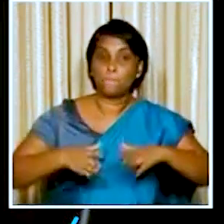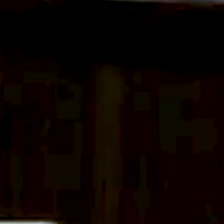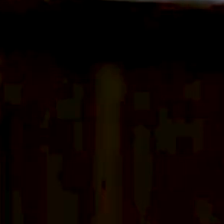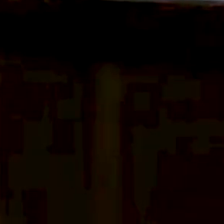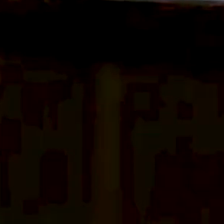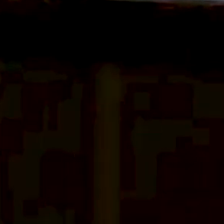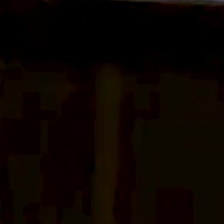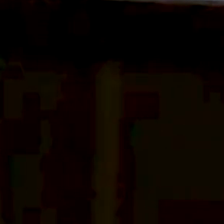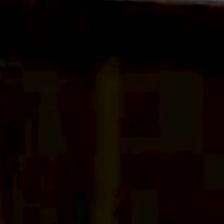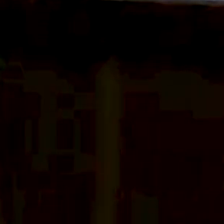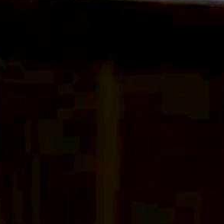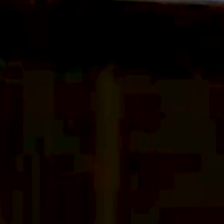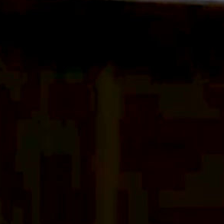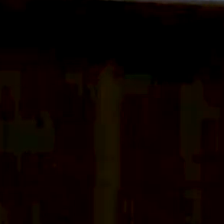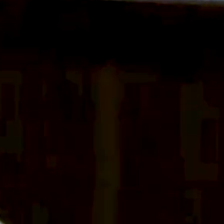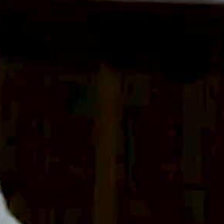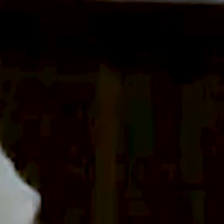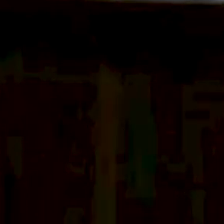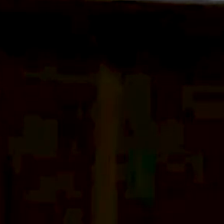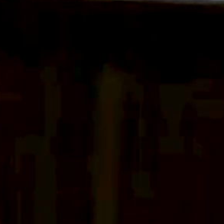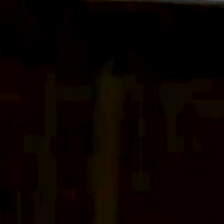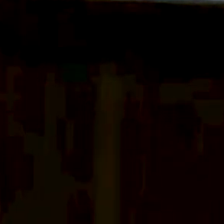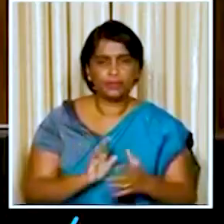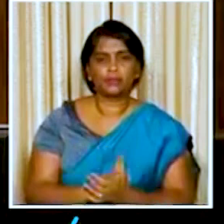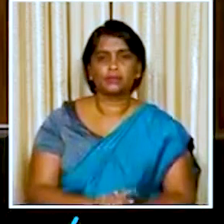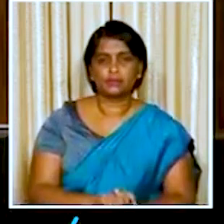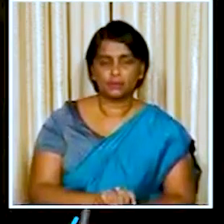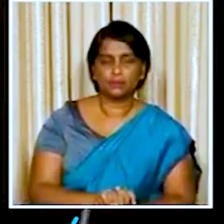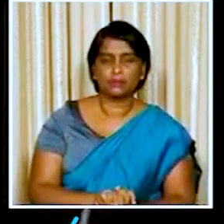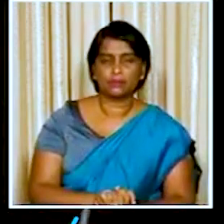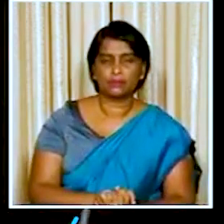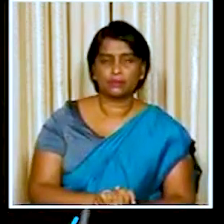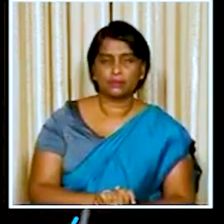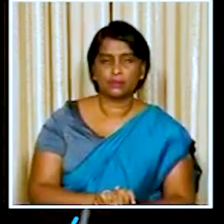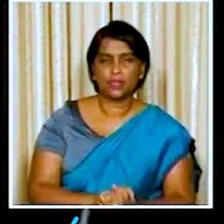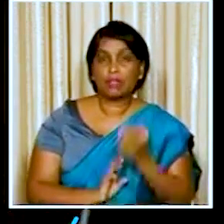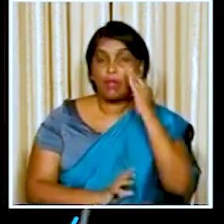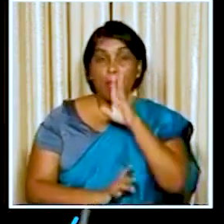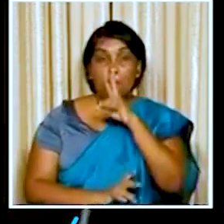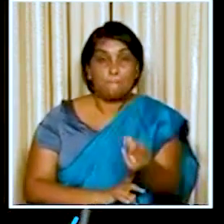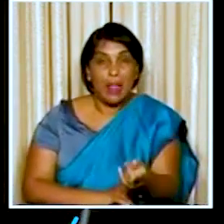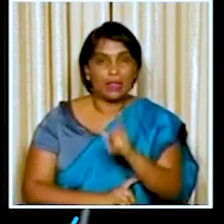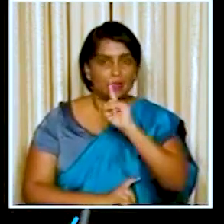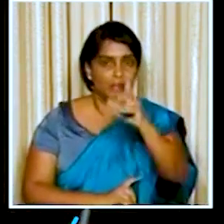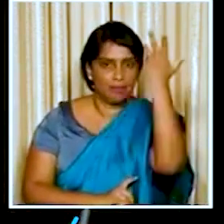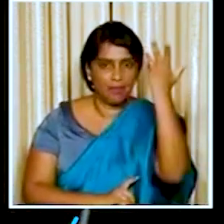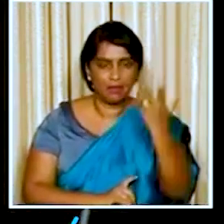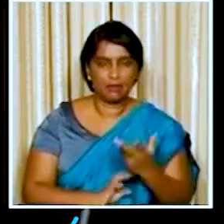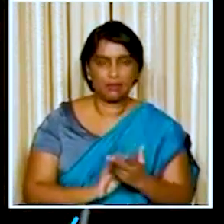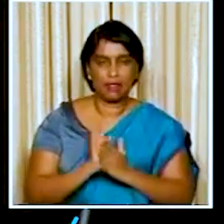සාරිය මම දෙන්නම් ඔබතුමාට. කරු මන්ත්‍රීතුමාලා බාධා කරන්න එපා රෝහණ බණ්ඩාර මේ කාන්තාවන්ට ඇතුලේ.